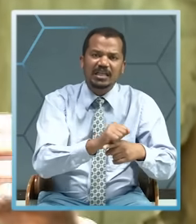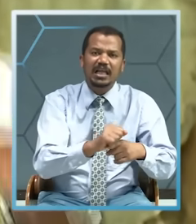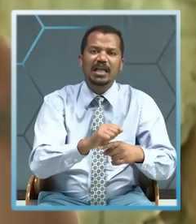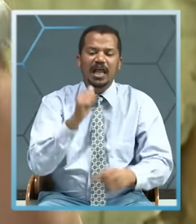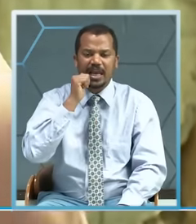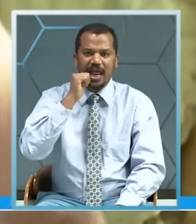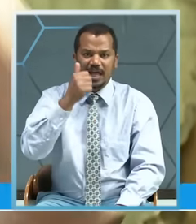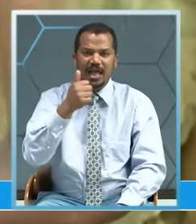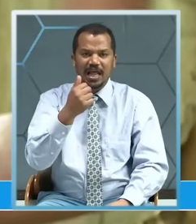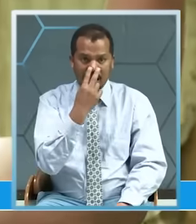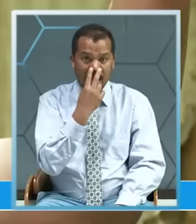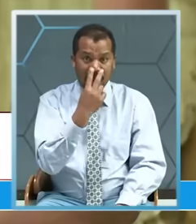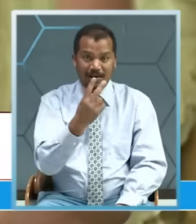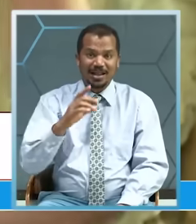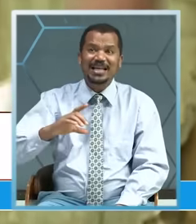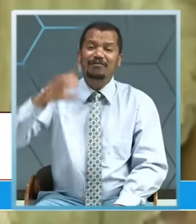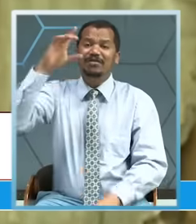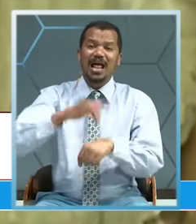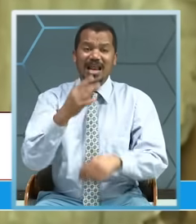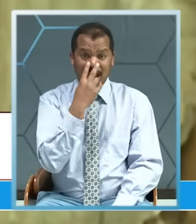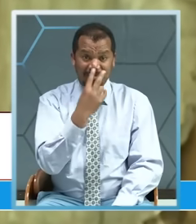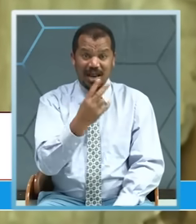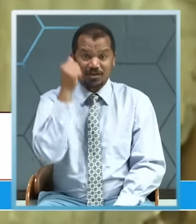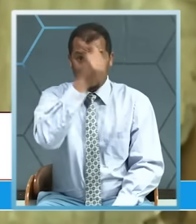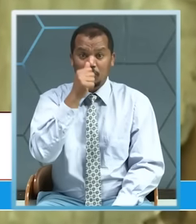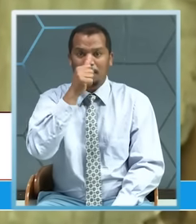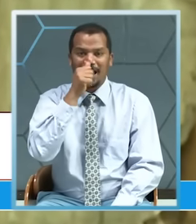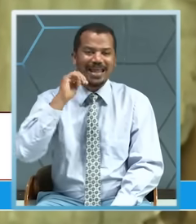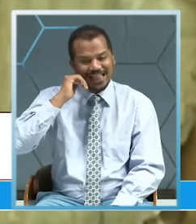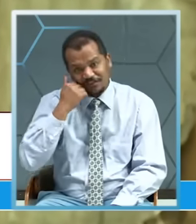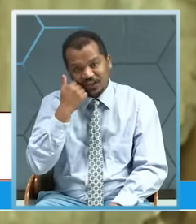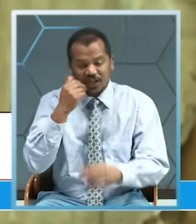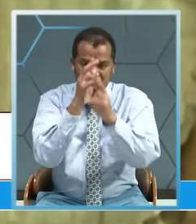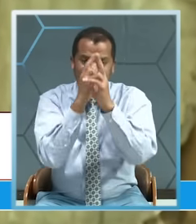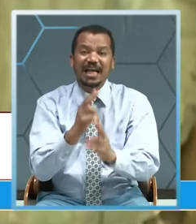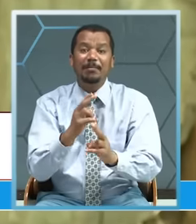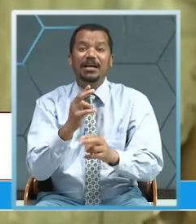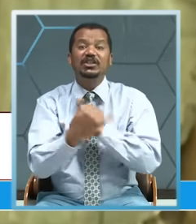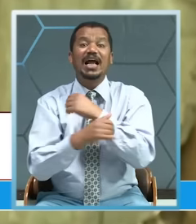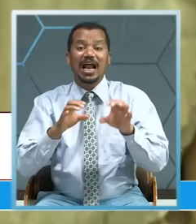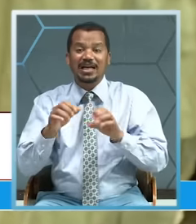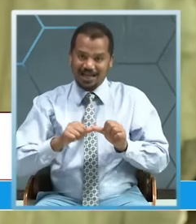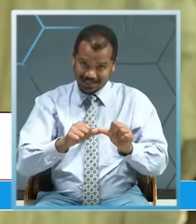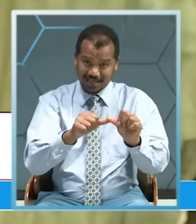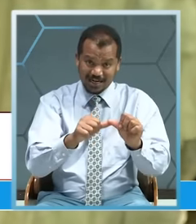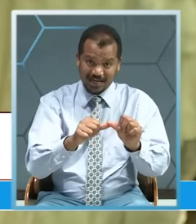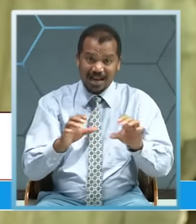እየሰለጠነ ነገ ለምንያት በከፍተኛ ለምንያት ኢትዮጵያ የታፈረች የተከበረች ሆና እንድትቀጥል